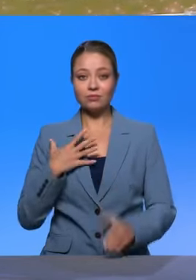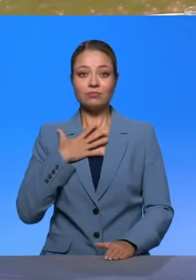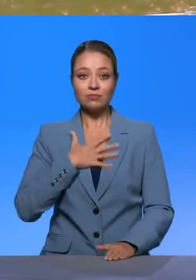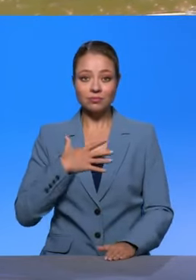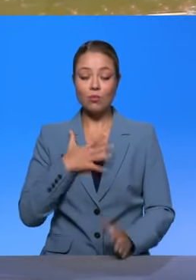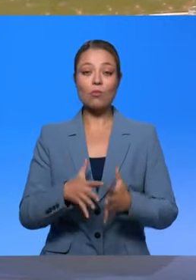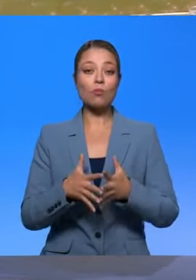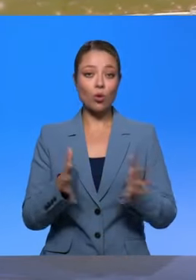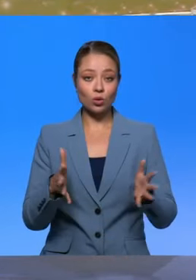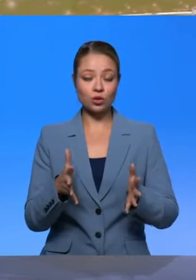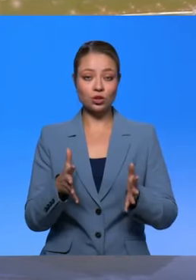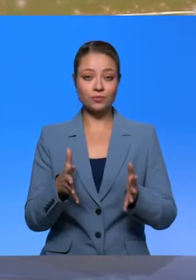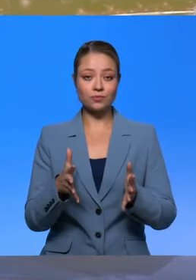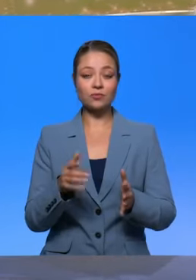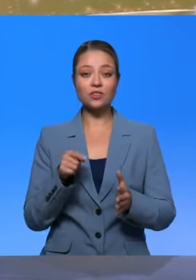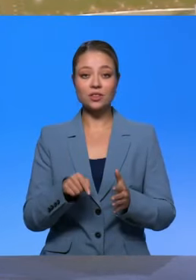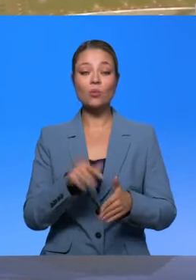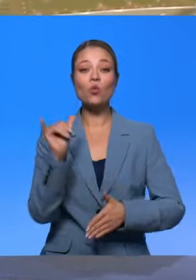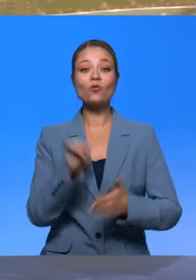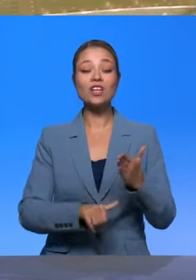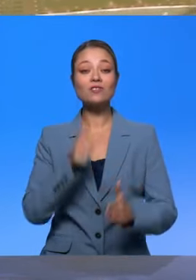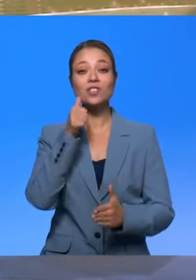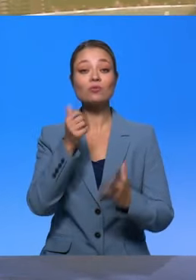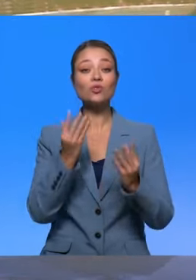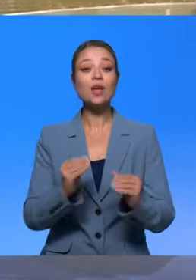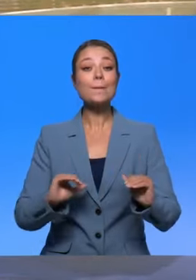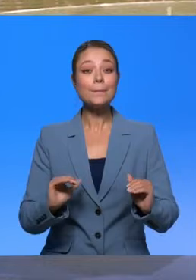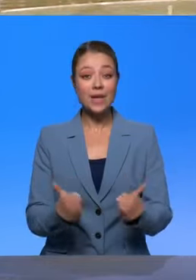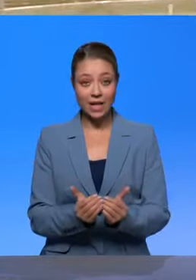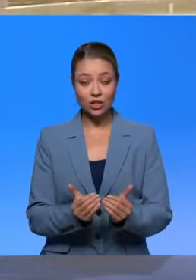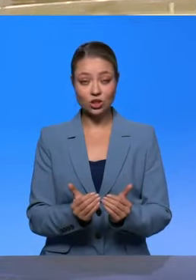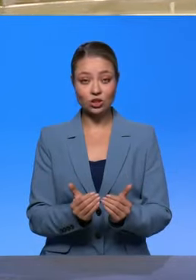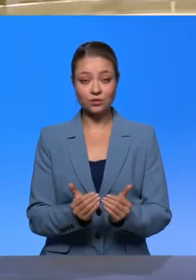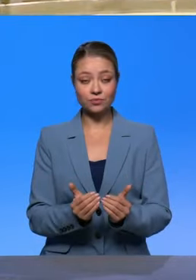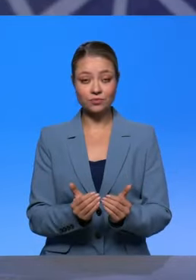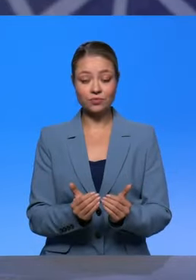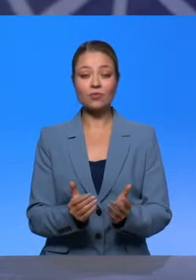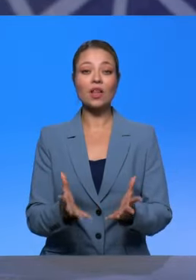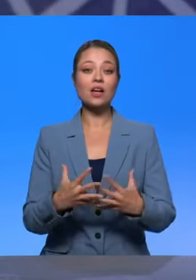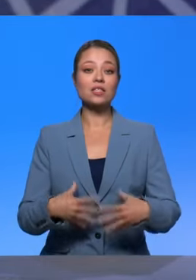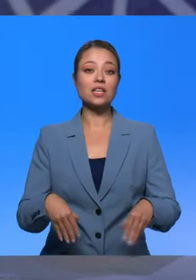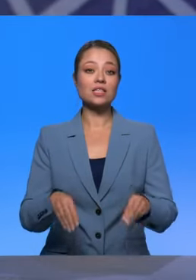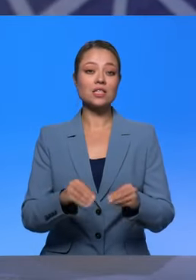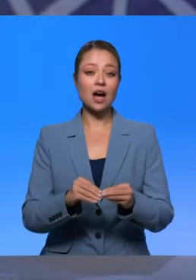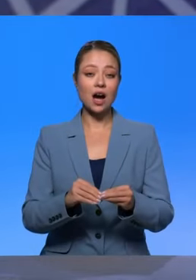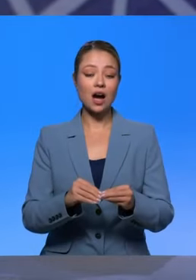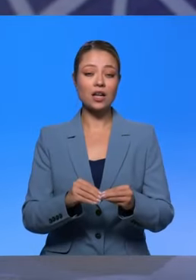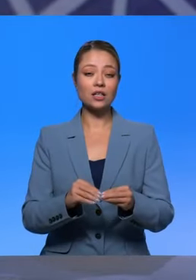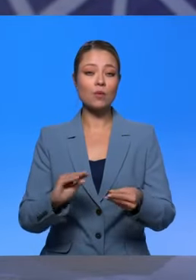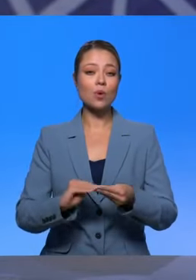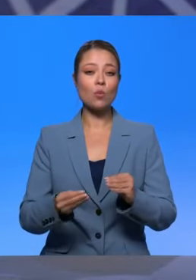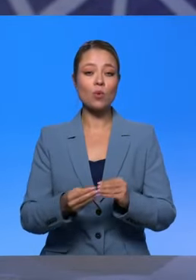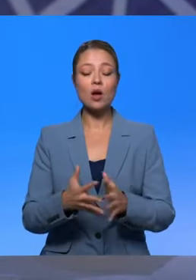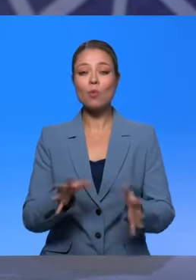чем уверенности в завтрашнем дне меньше, чем социальные дискурсы более